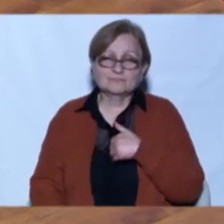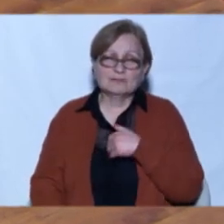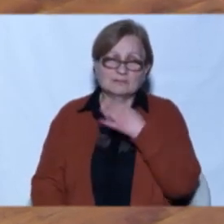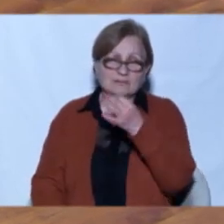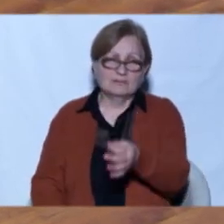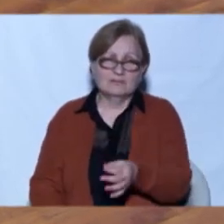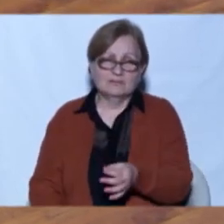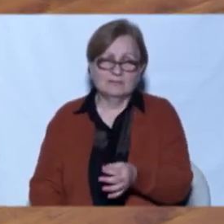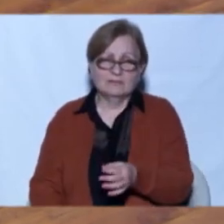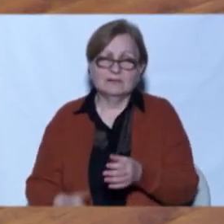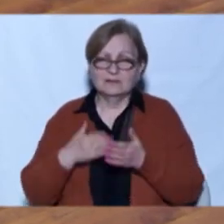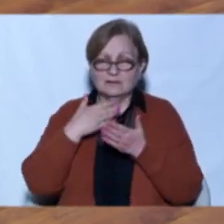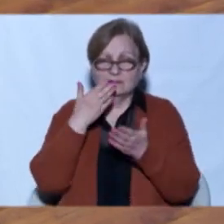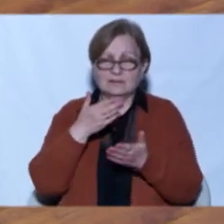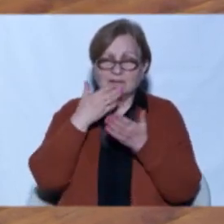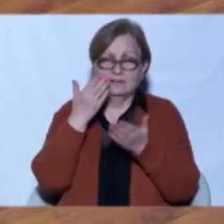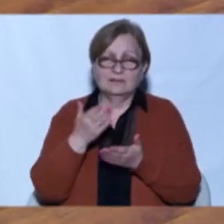რომ წაიკითხო,